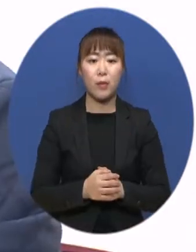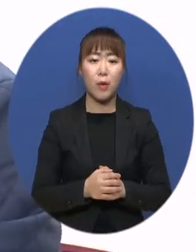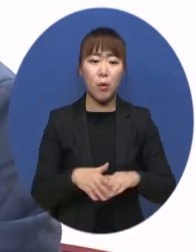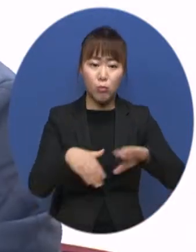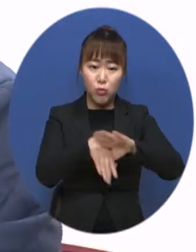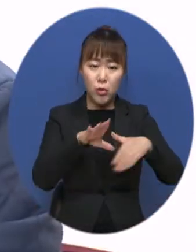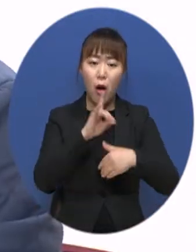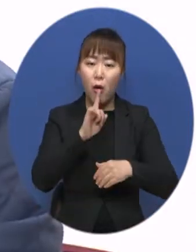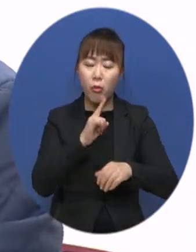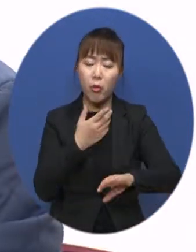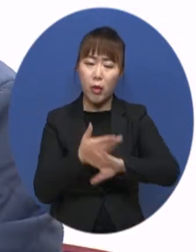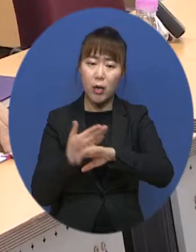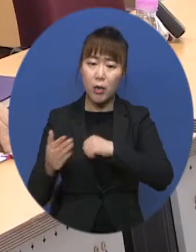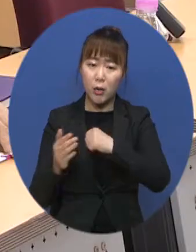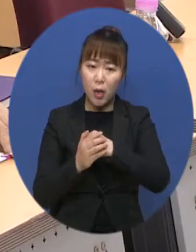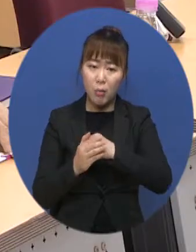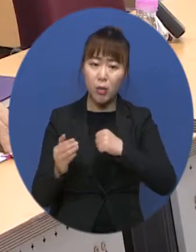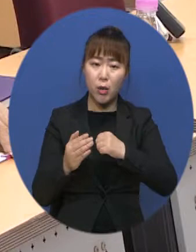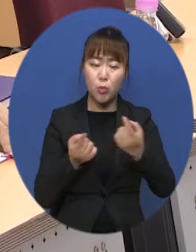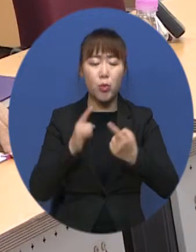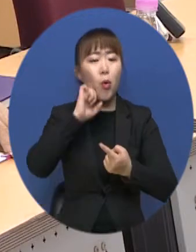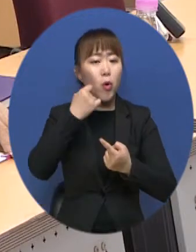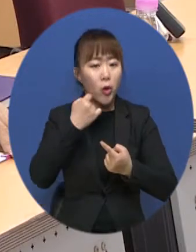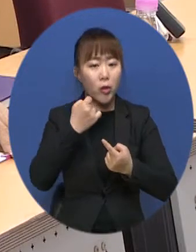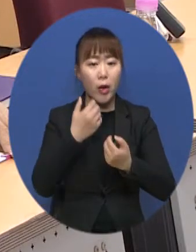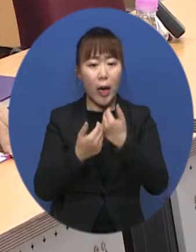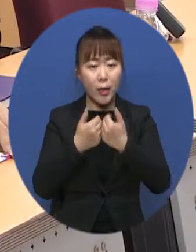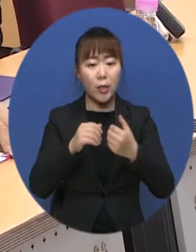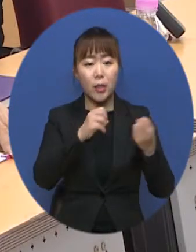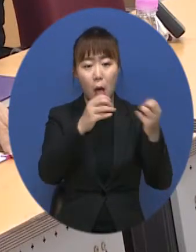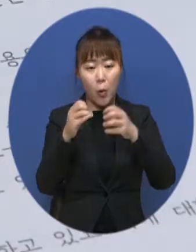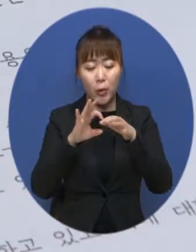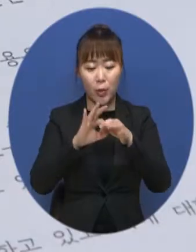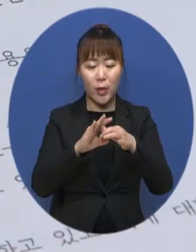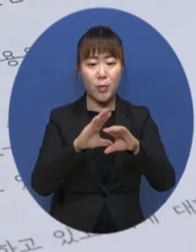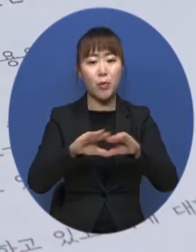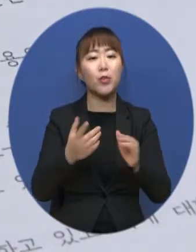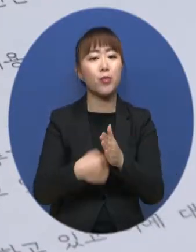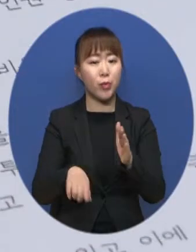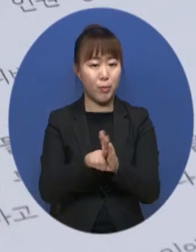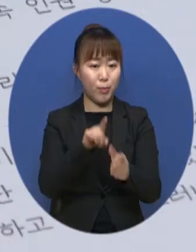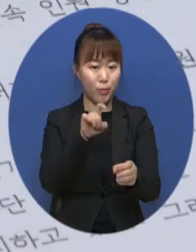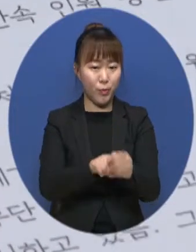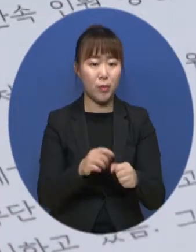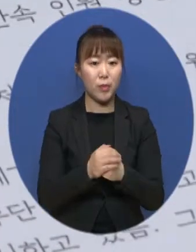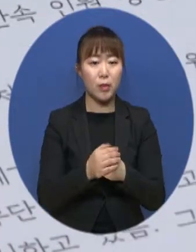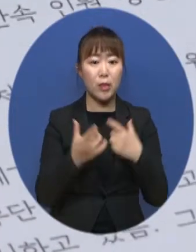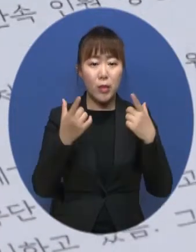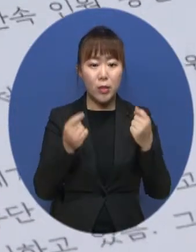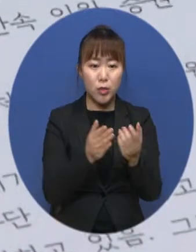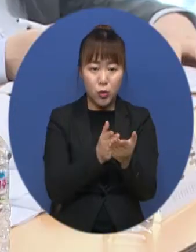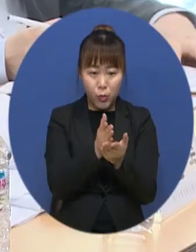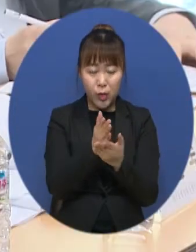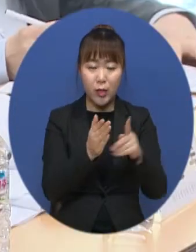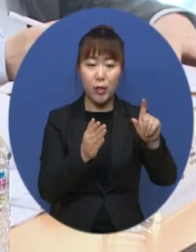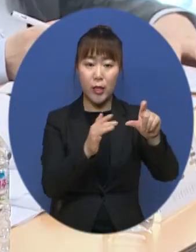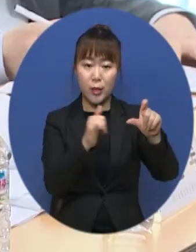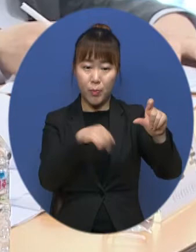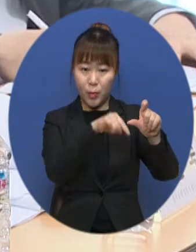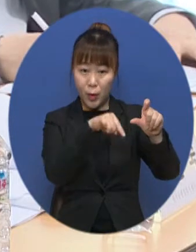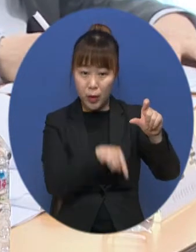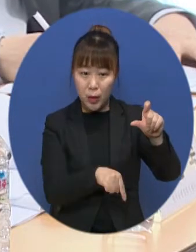달라 이제껏 조정하지 못했던 갈등을 대화로 풀기 위해서입니다. 외국인 다문화 인권 분야 전문가